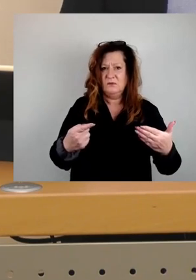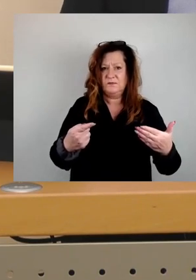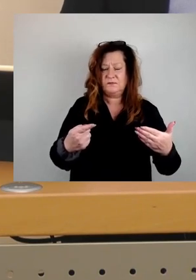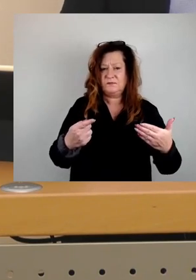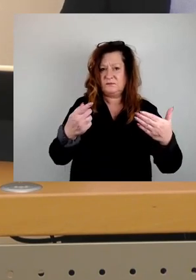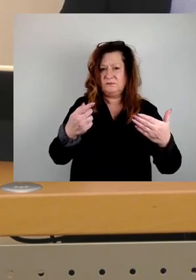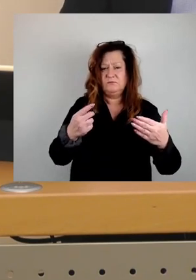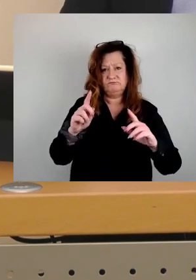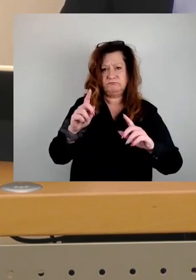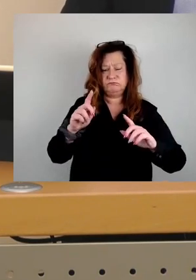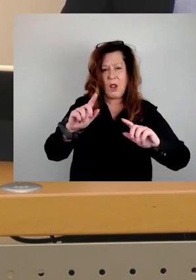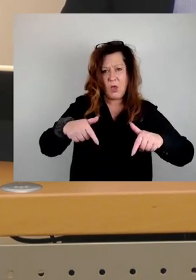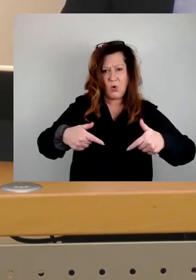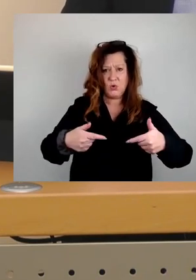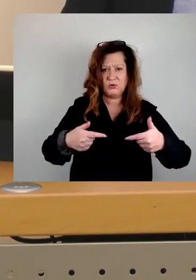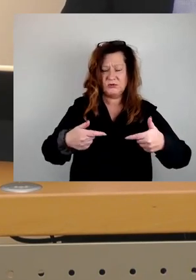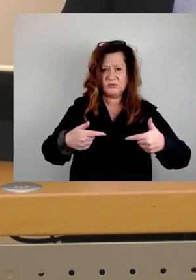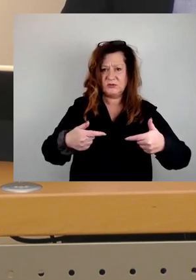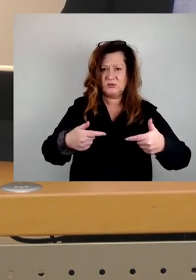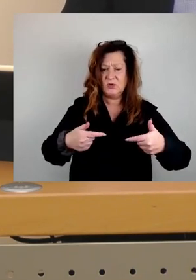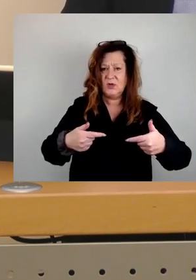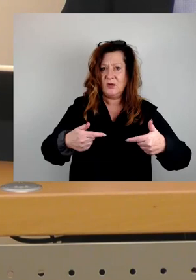dann würde ich mal starten und beginne mal zunächst mit den